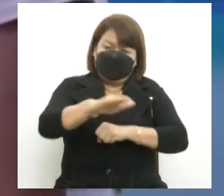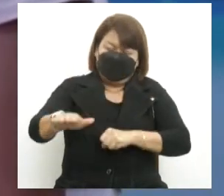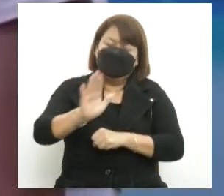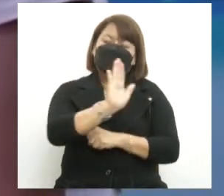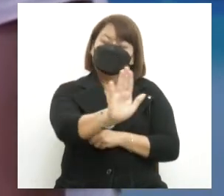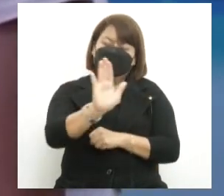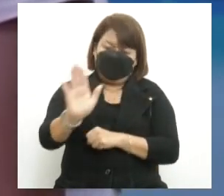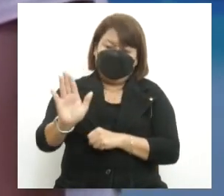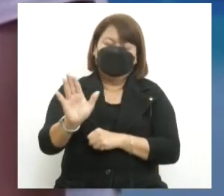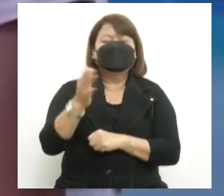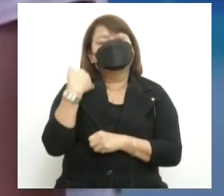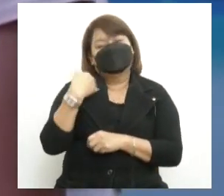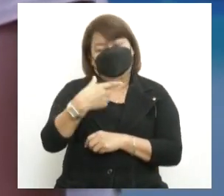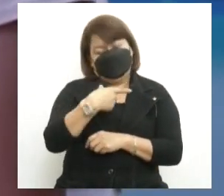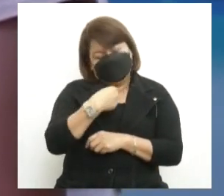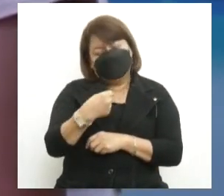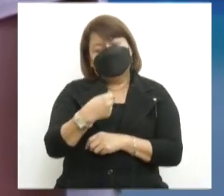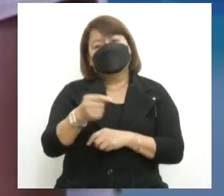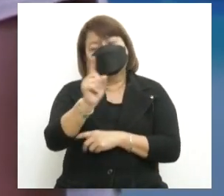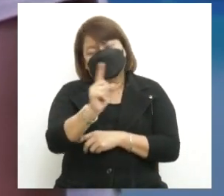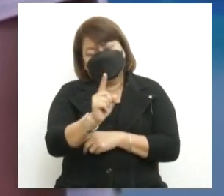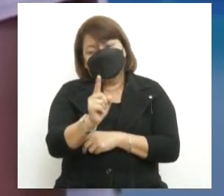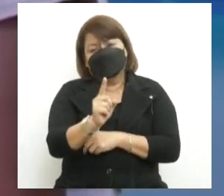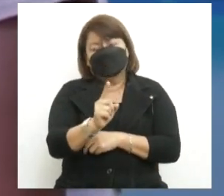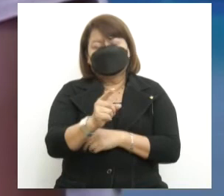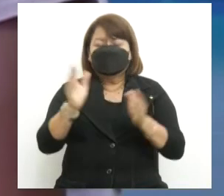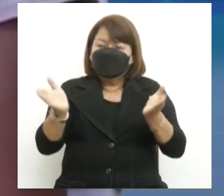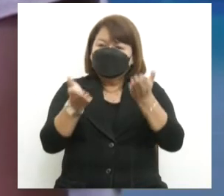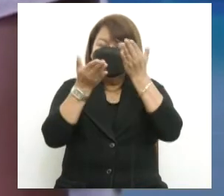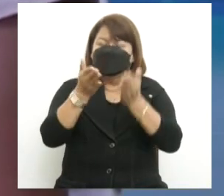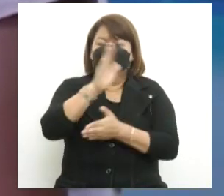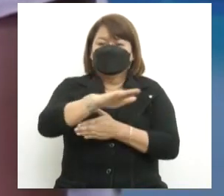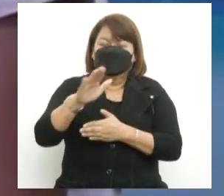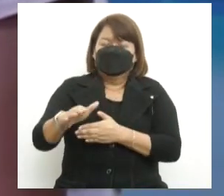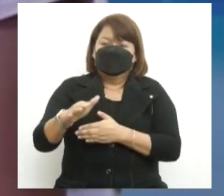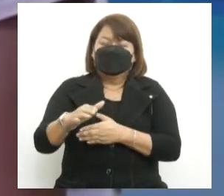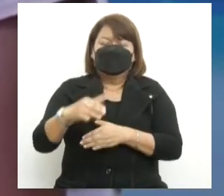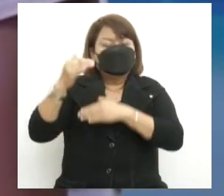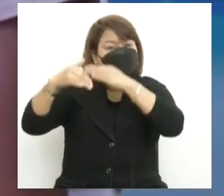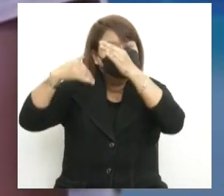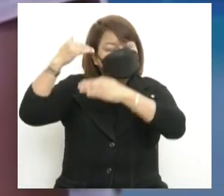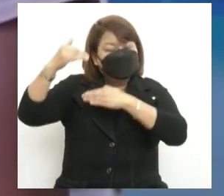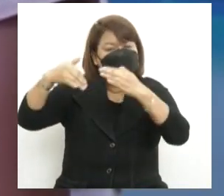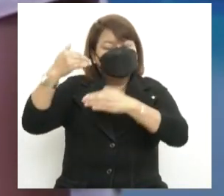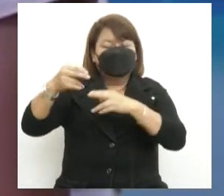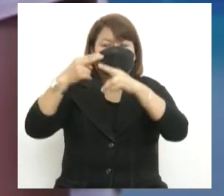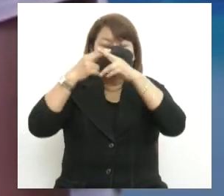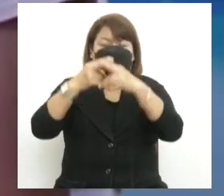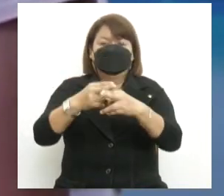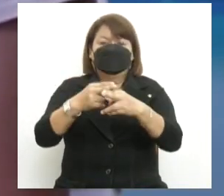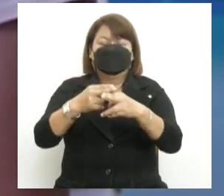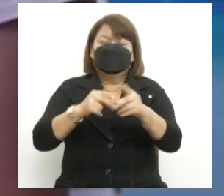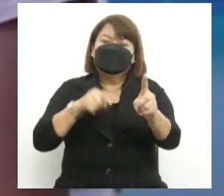ว่ามีความชอบความถนัดด้านไหนเพื่อส่งเสริมให้ผู้เรียนเนี่ยได้พัฒนาศักยภาพของตนไ